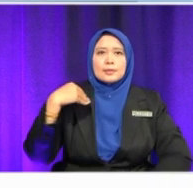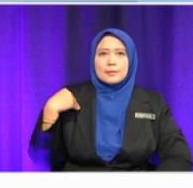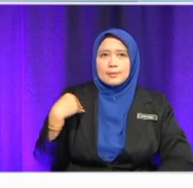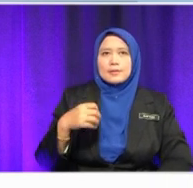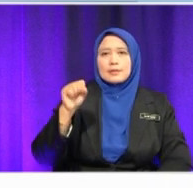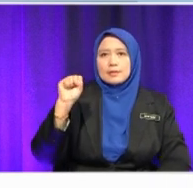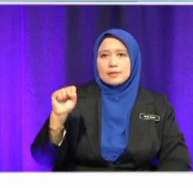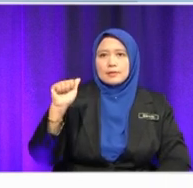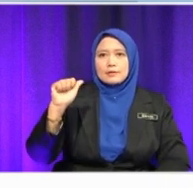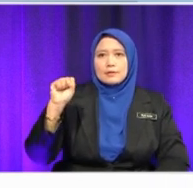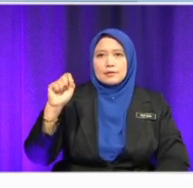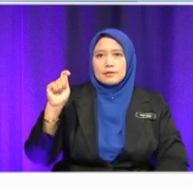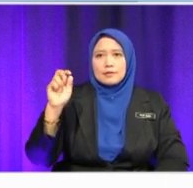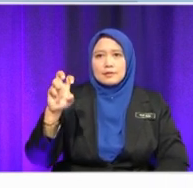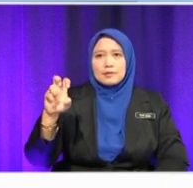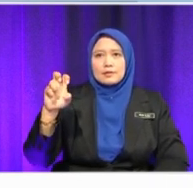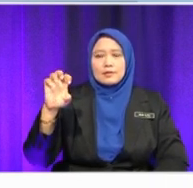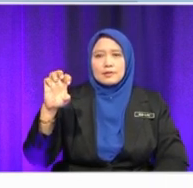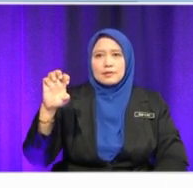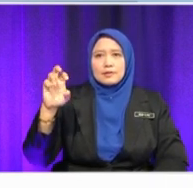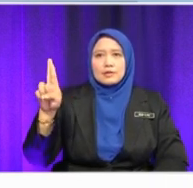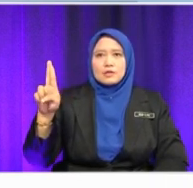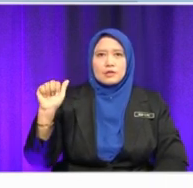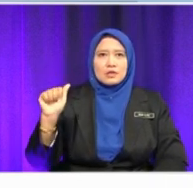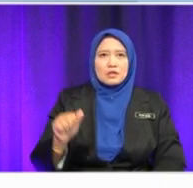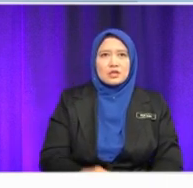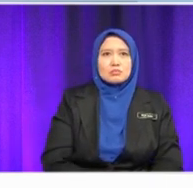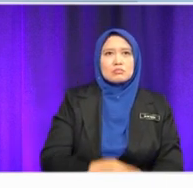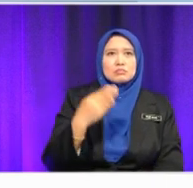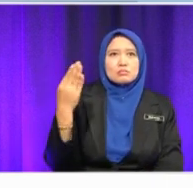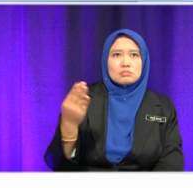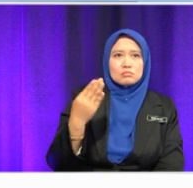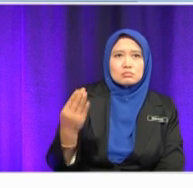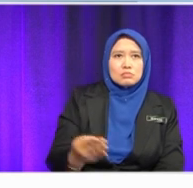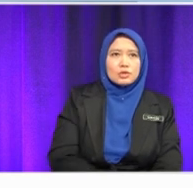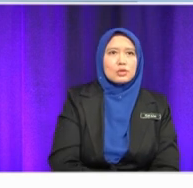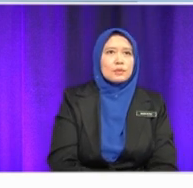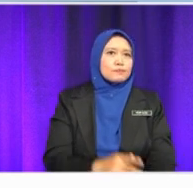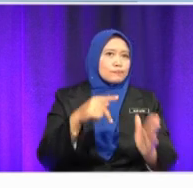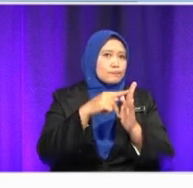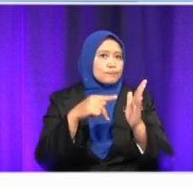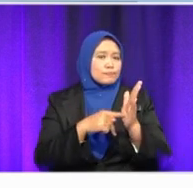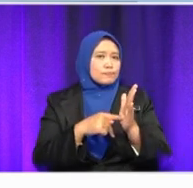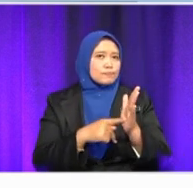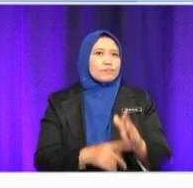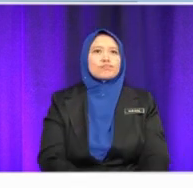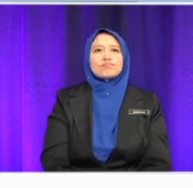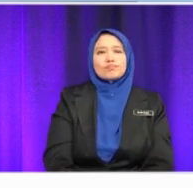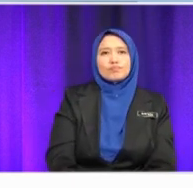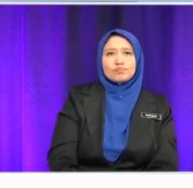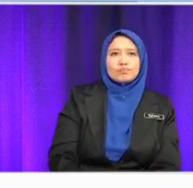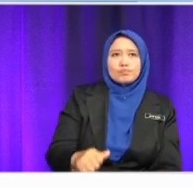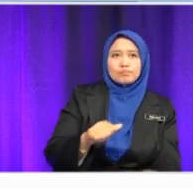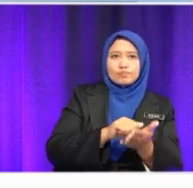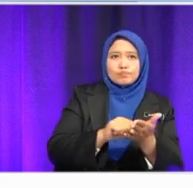tempat yaitu prinsip icon ekonomi asas perniagaan dan juga pendidikan seni oke di sini juga